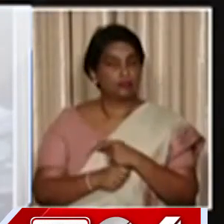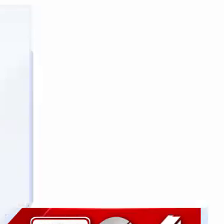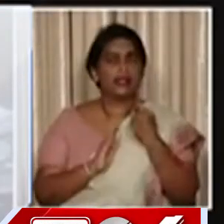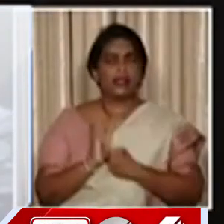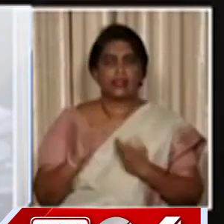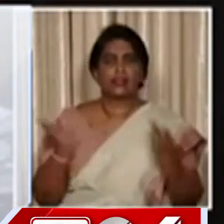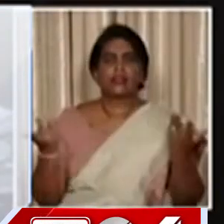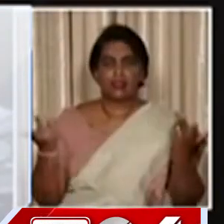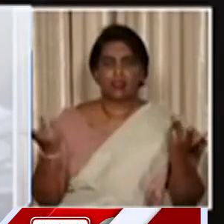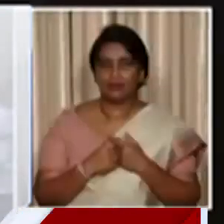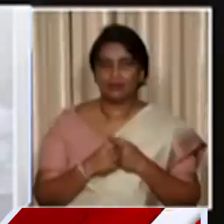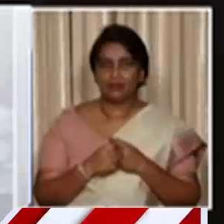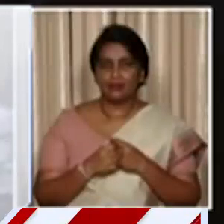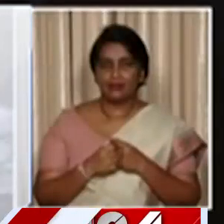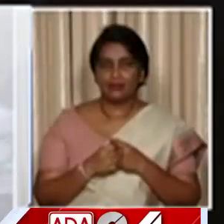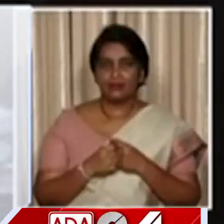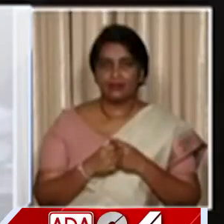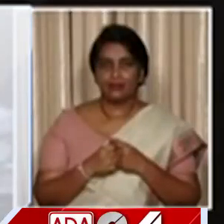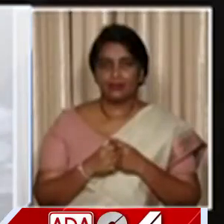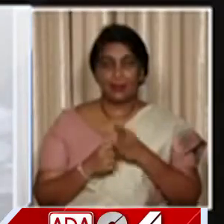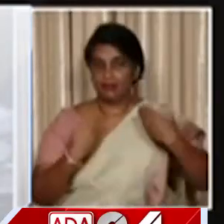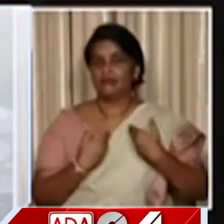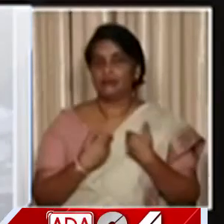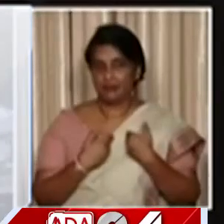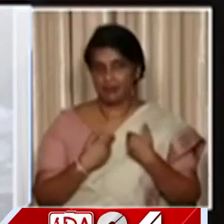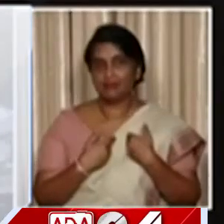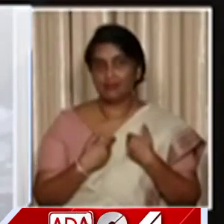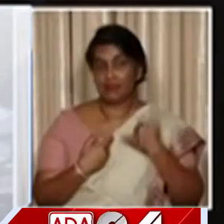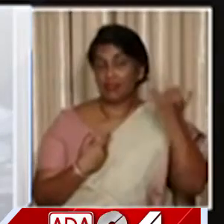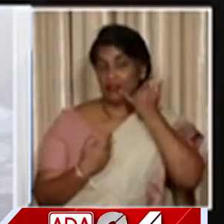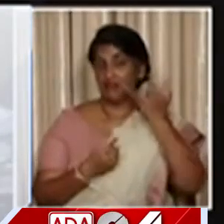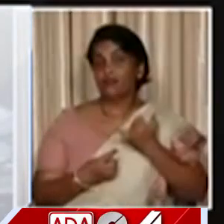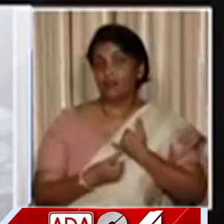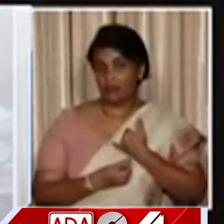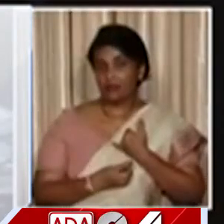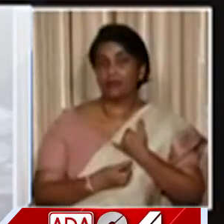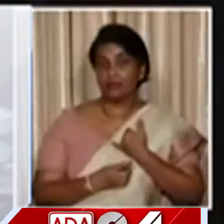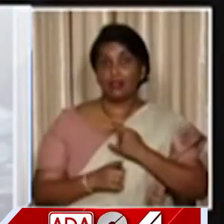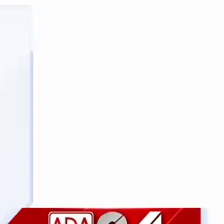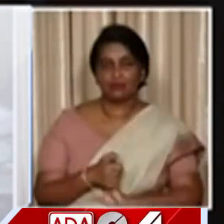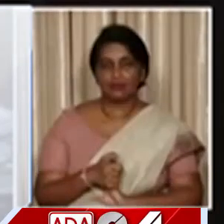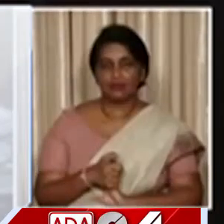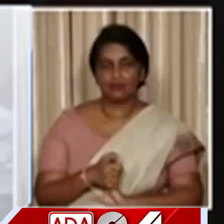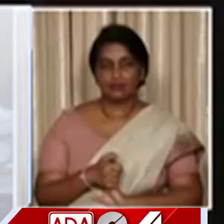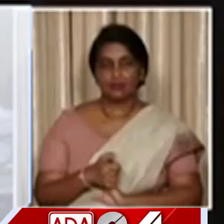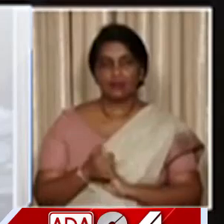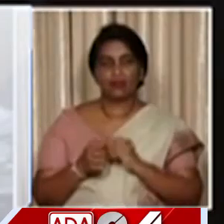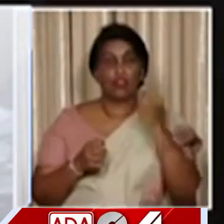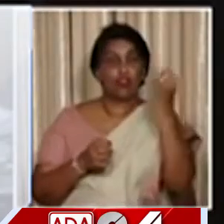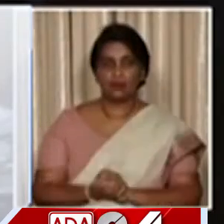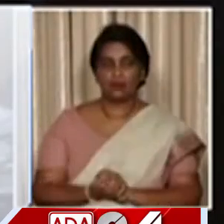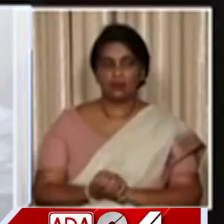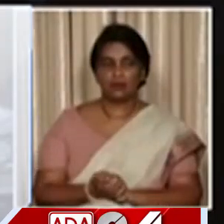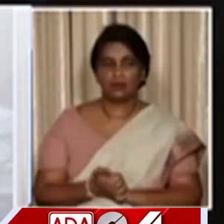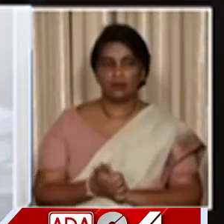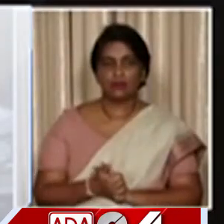ඒ නීතිය මොකද ඒ රීතිය මට තර්ජන ගර්ජනත් ඇවිල්ලා තියෙනවා මට කෝල් කරලා කියනවා මේ මේවා ගැන කතා කරන්න එපයි කියලා නෝ ID නම්බර්ස් වලින් ඇවිල්ලා